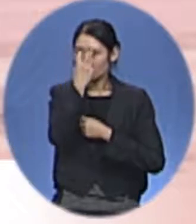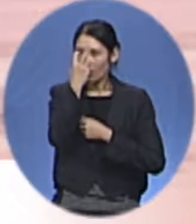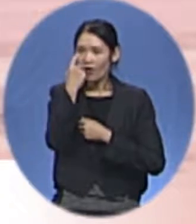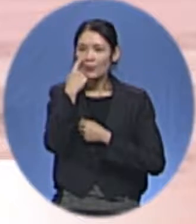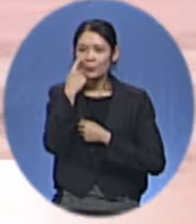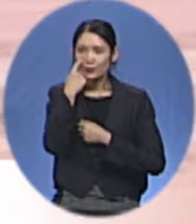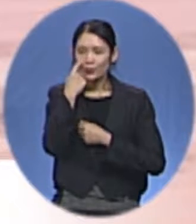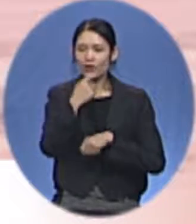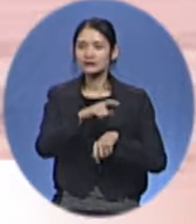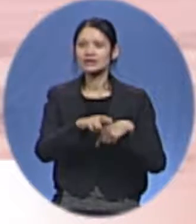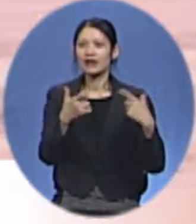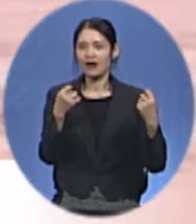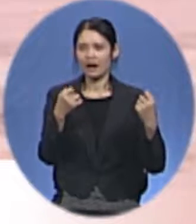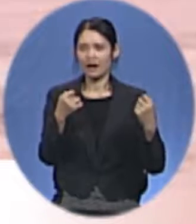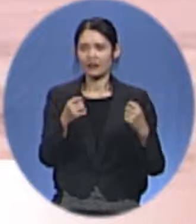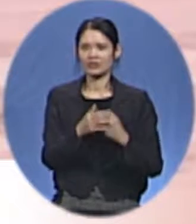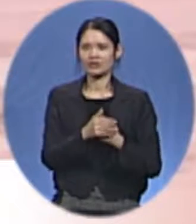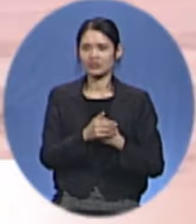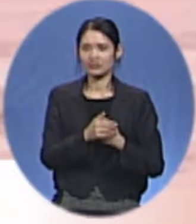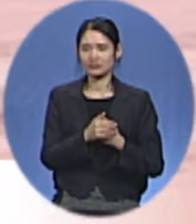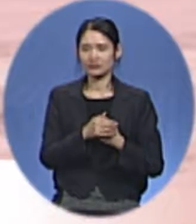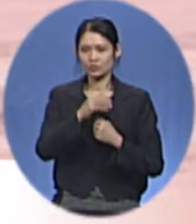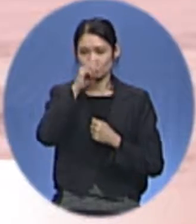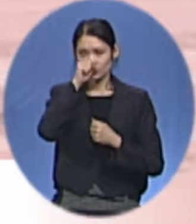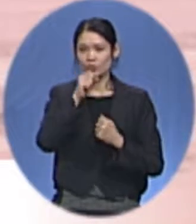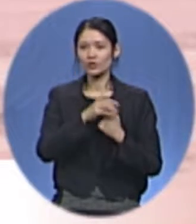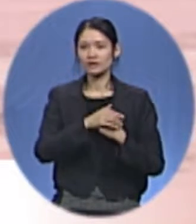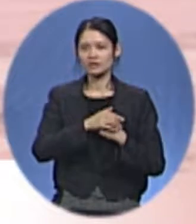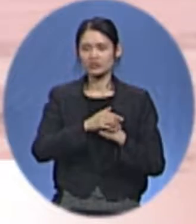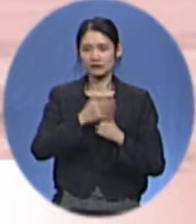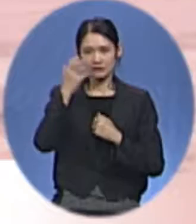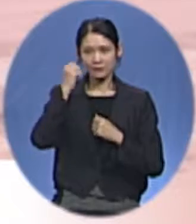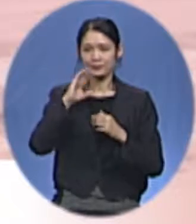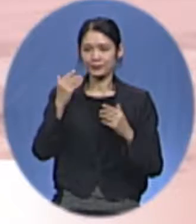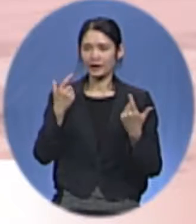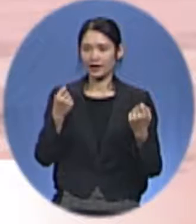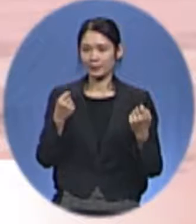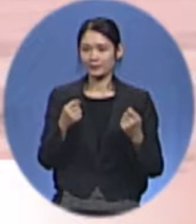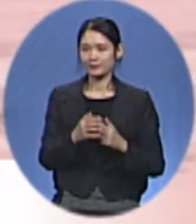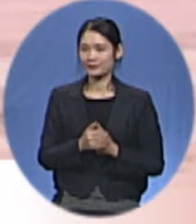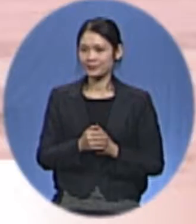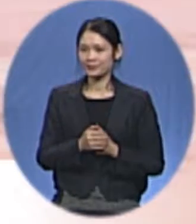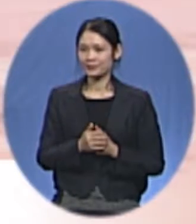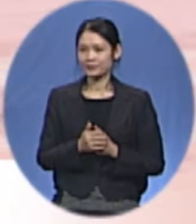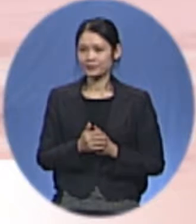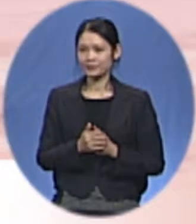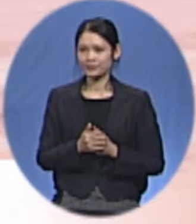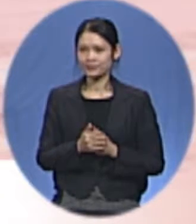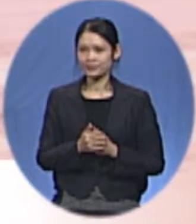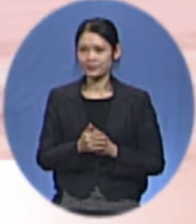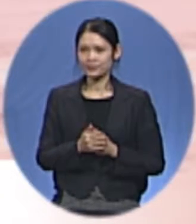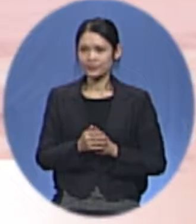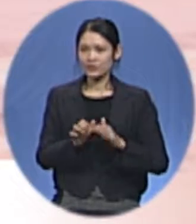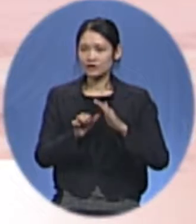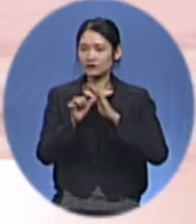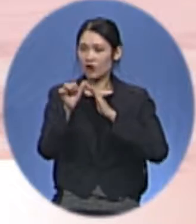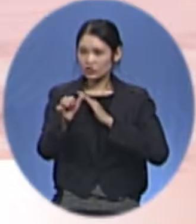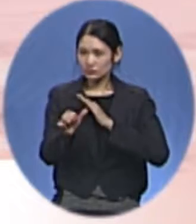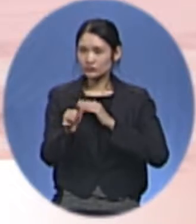있는 그런 시간이 되어서 상당히 좋은 시간이었다고 생각을 합니다. 그 이제